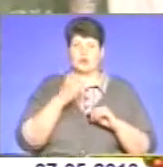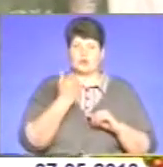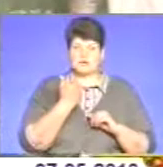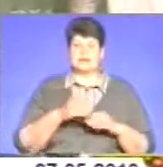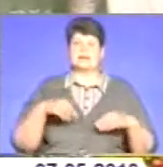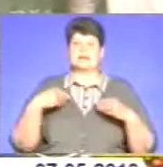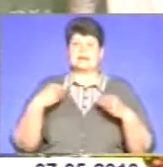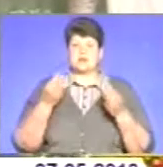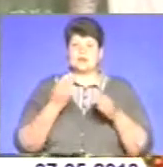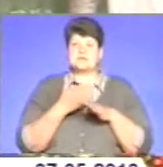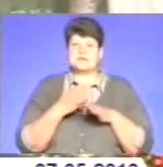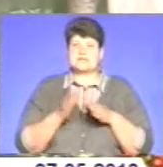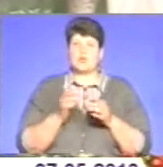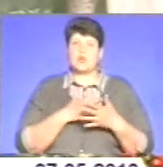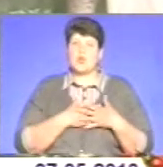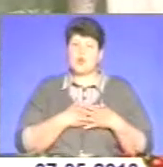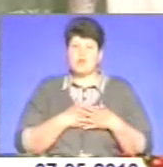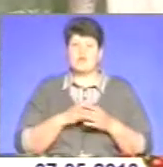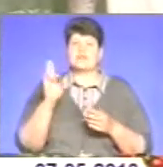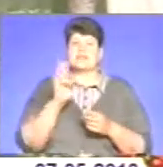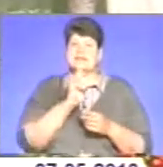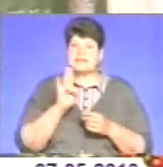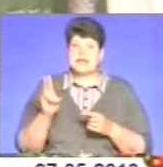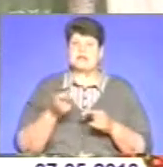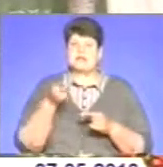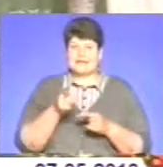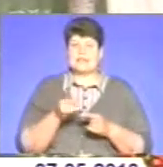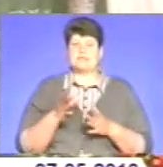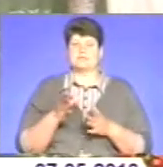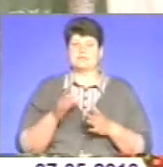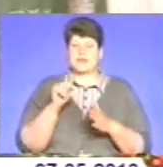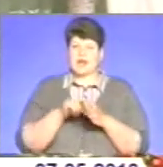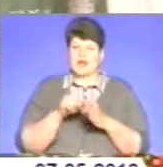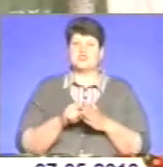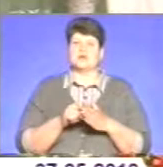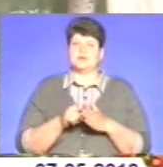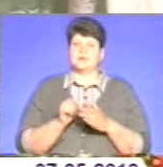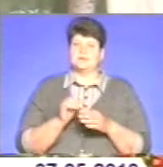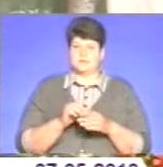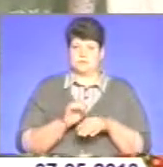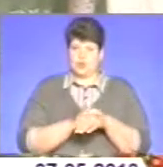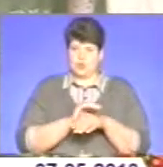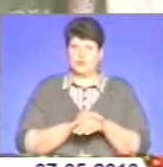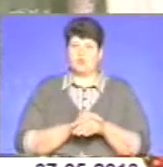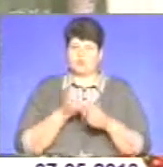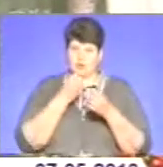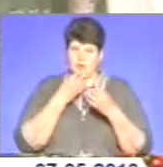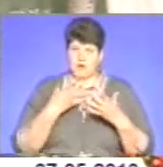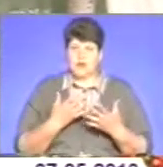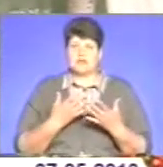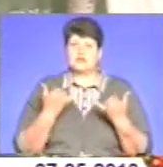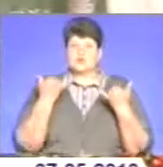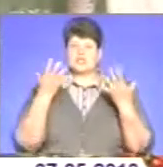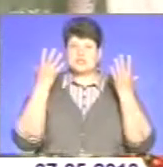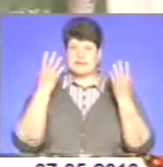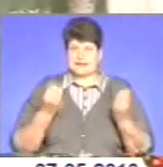любові, і церква такі речі завжди благословляє. І, звичайно, що сьогоднішній день,